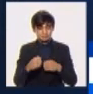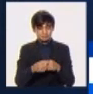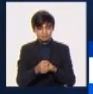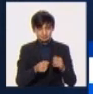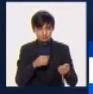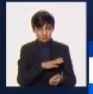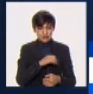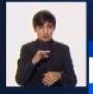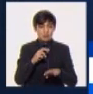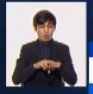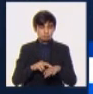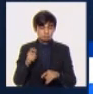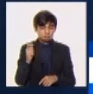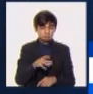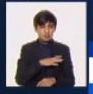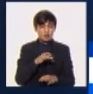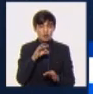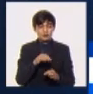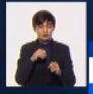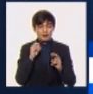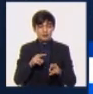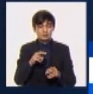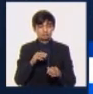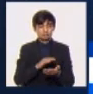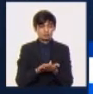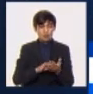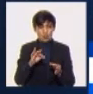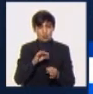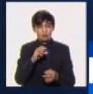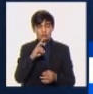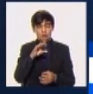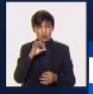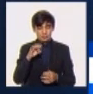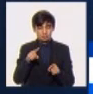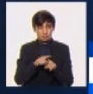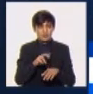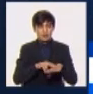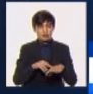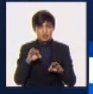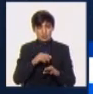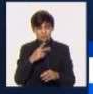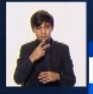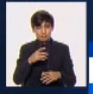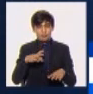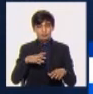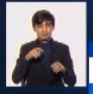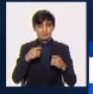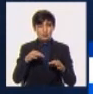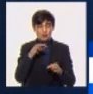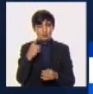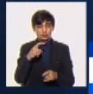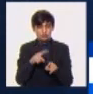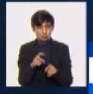полиция қызметкерлері кіріп келген. Жұмысын санитарлық нормаларға сай атқарғанын дәлелдеу үшін тәртіп сақшыларына сауда орнының иесі де